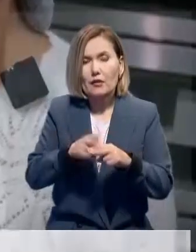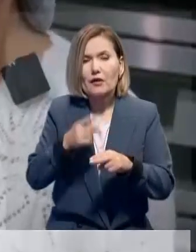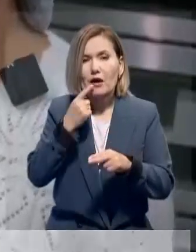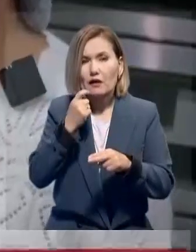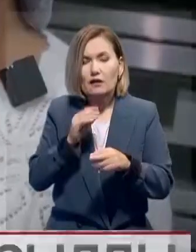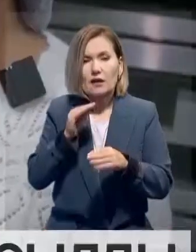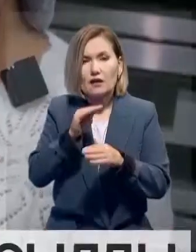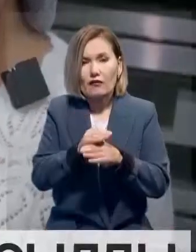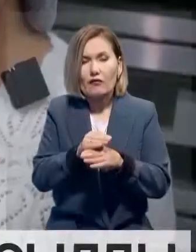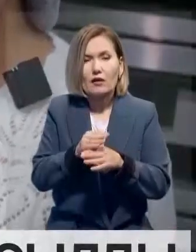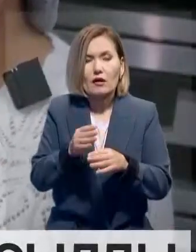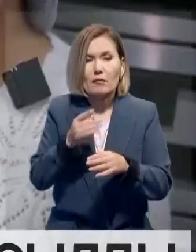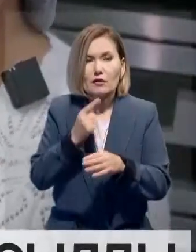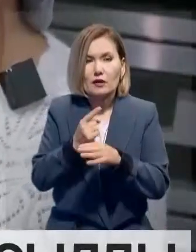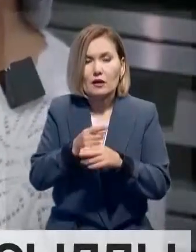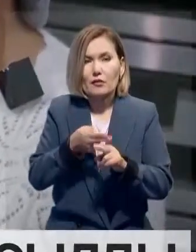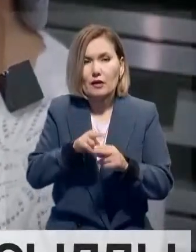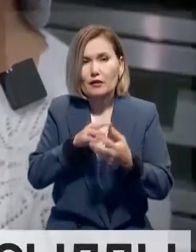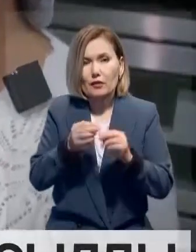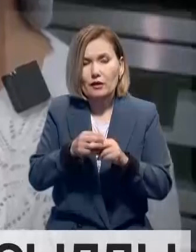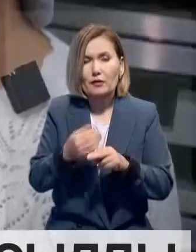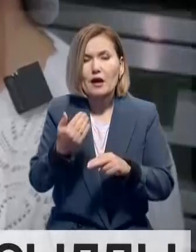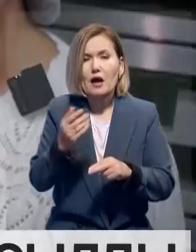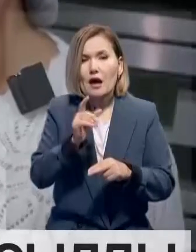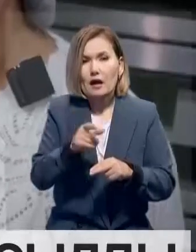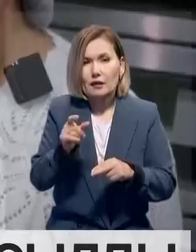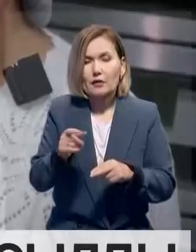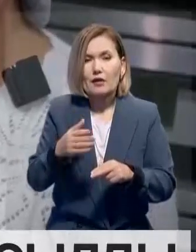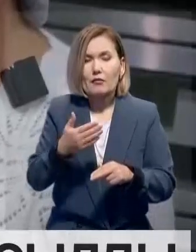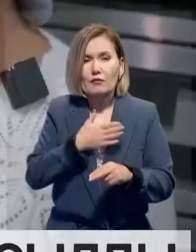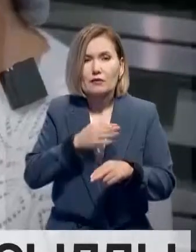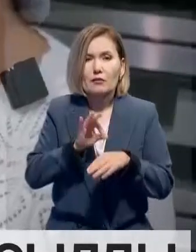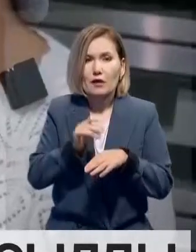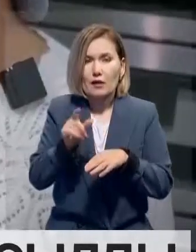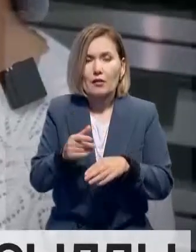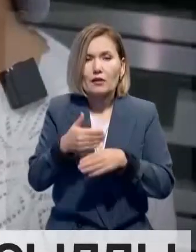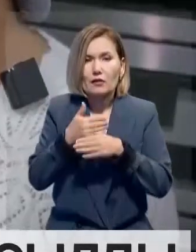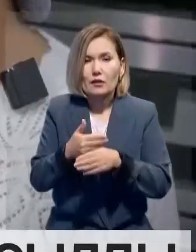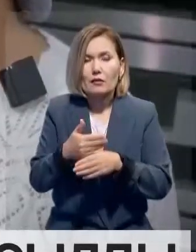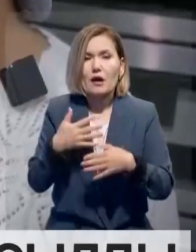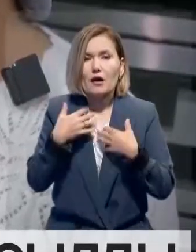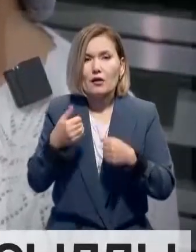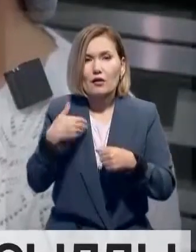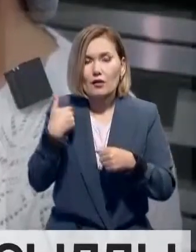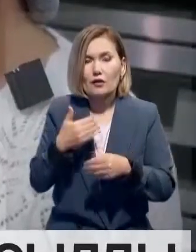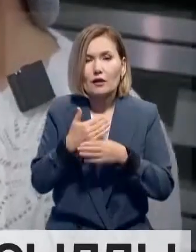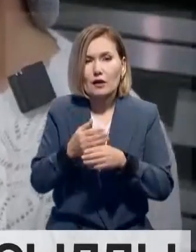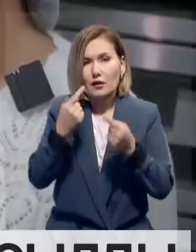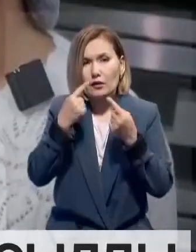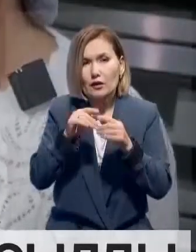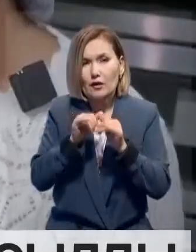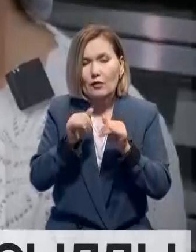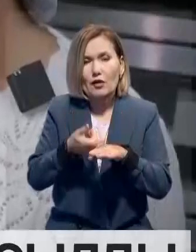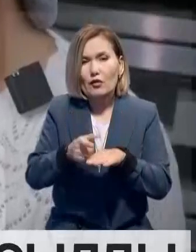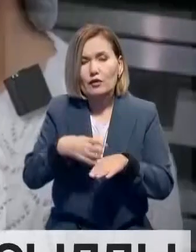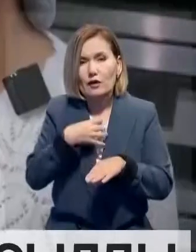көрдік. Коронавирус пандемиясы кезінде мүлдем қиналып қалдық. Сол сәтте пайдалы азық-түлік өндірісін қолға алғым келді. Бұл технологиялық тұрғыдан